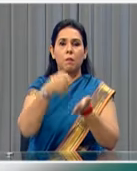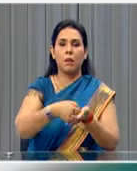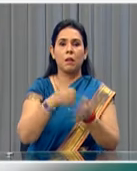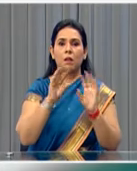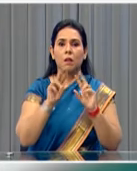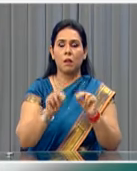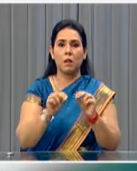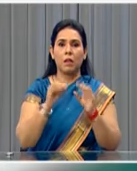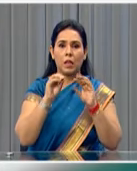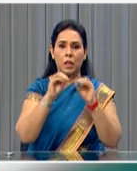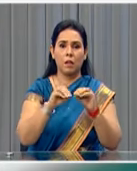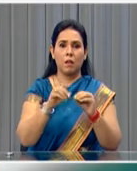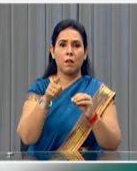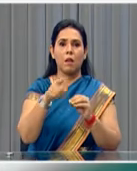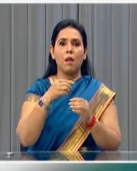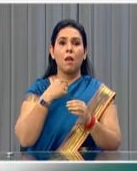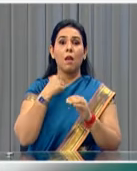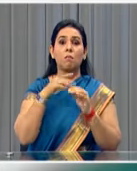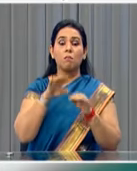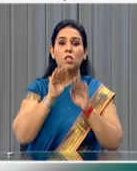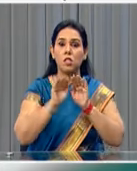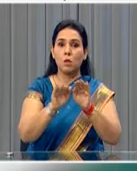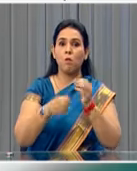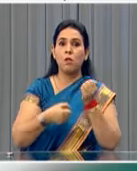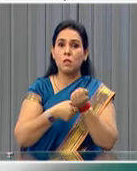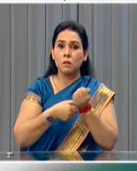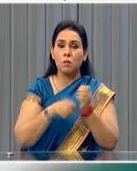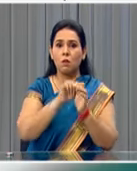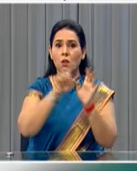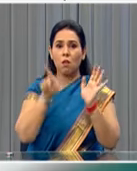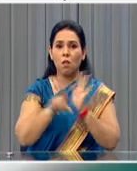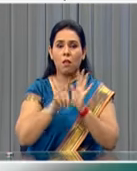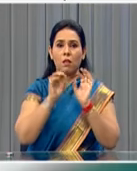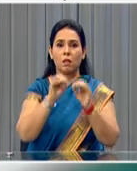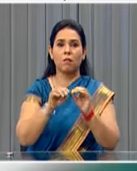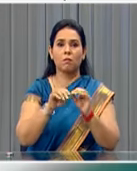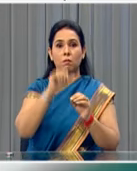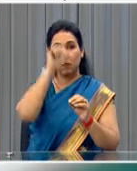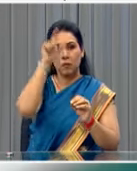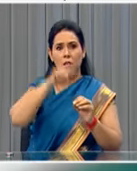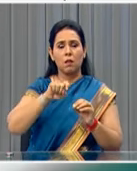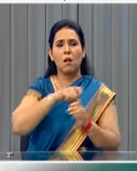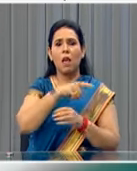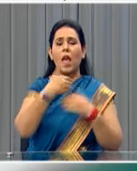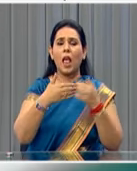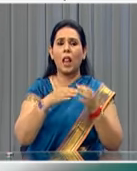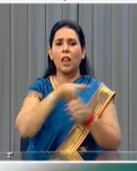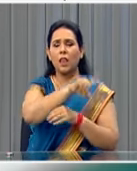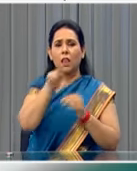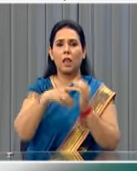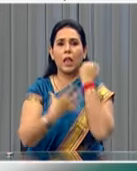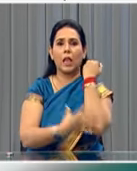हैं, उसे सामर्थ्य प्रदान करते हैं, तो देश का कोई गरीब